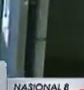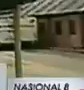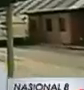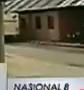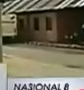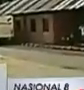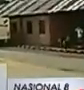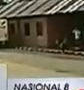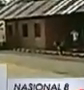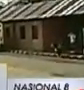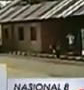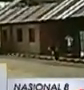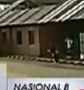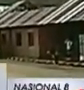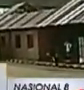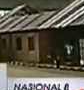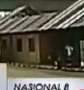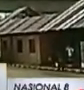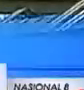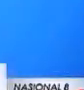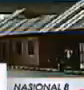diskaun tambang 50%.